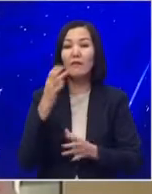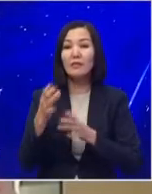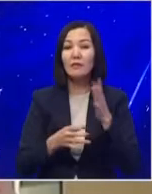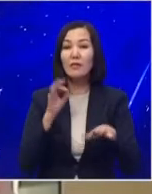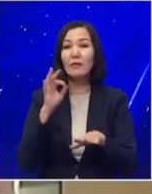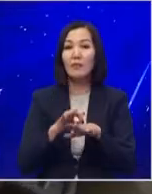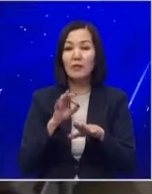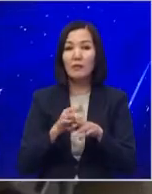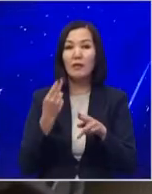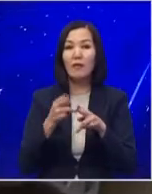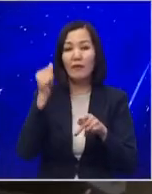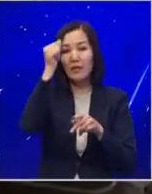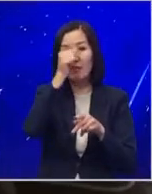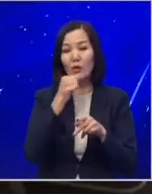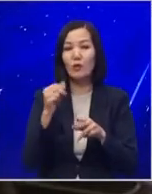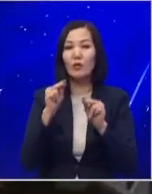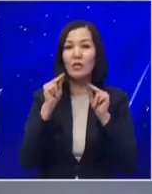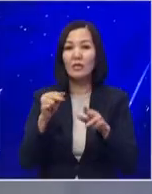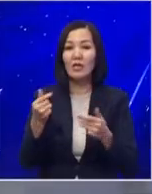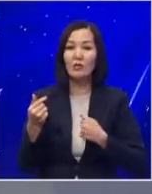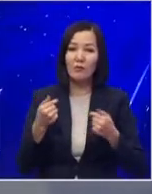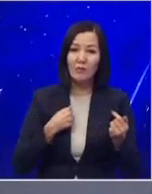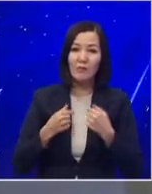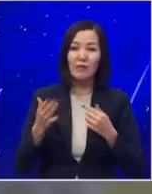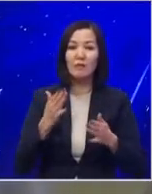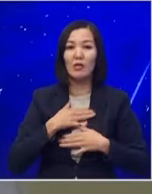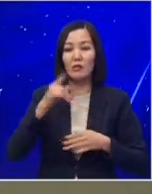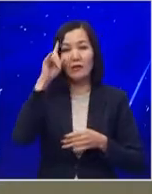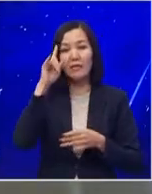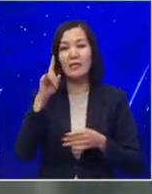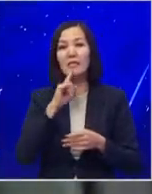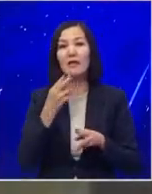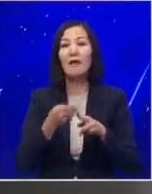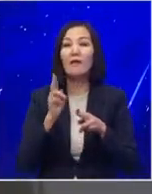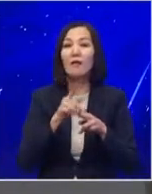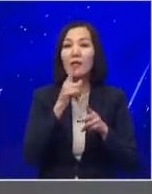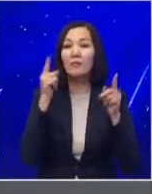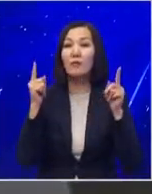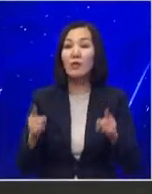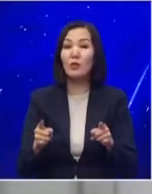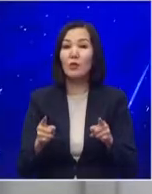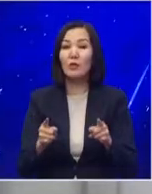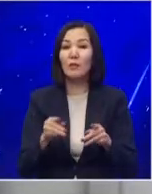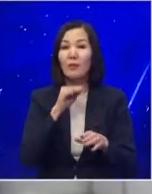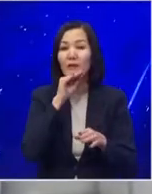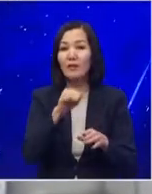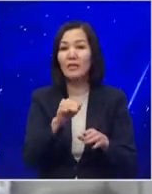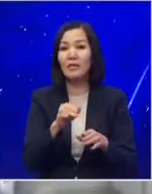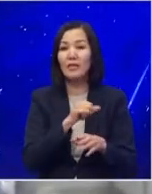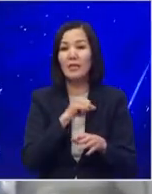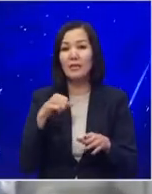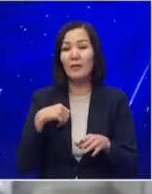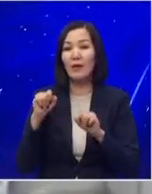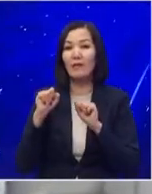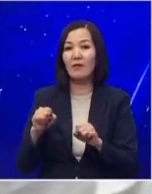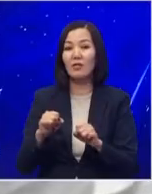в этом году стала настоящим испытанием и для нашей страны именно в этот период она показала профессионализм и самоотверженность